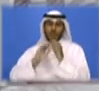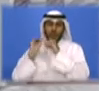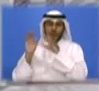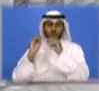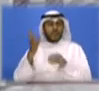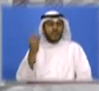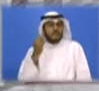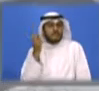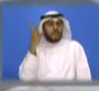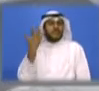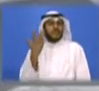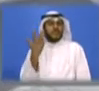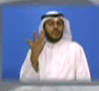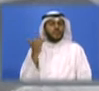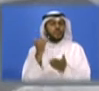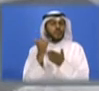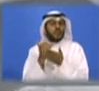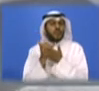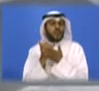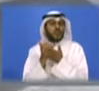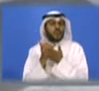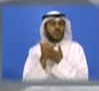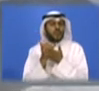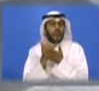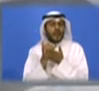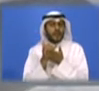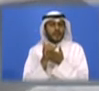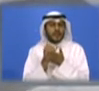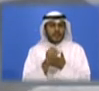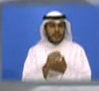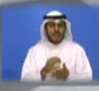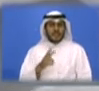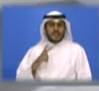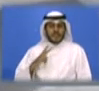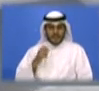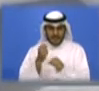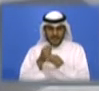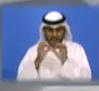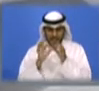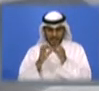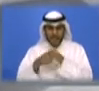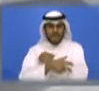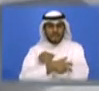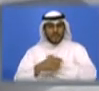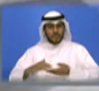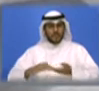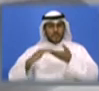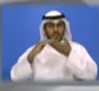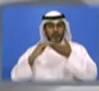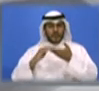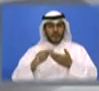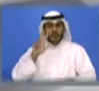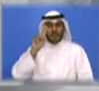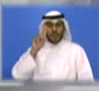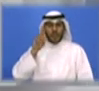التي تقوم عليه جمعية أحياء التراث الإسلامي والذي انطلق عام 2006 وصل في هذا العام إلى